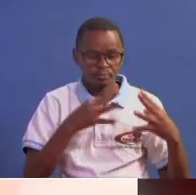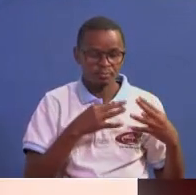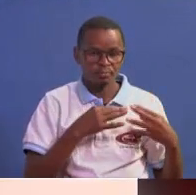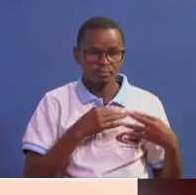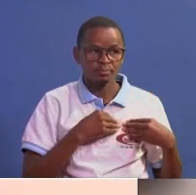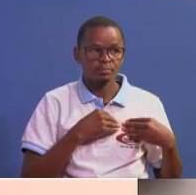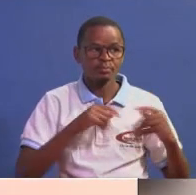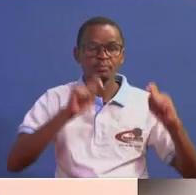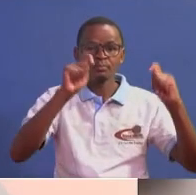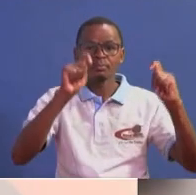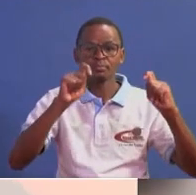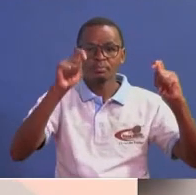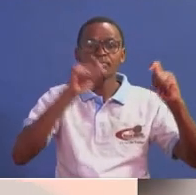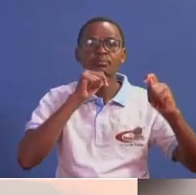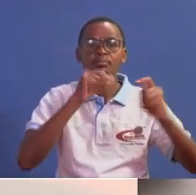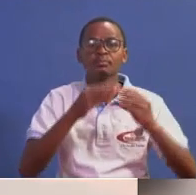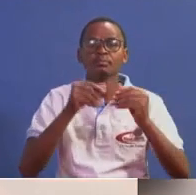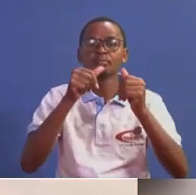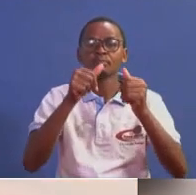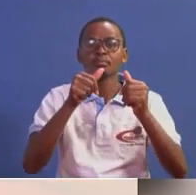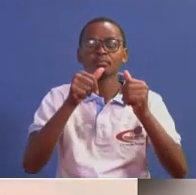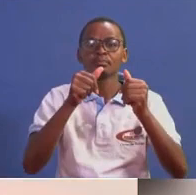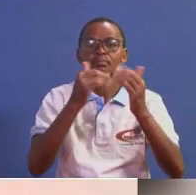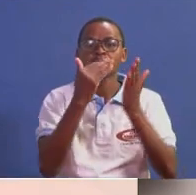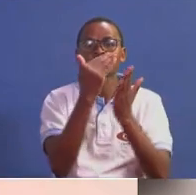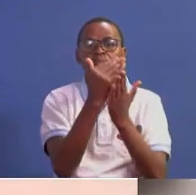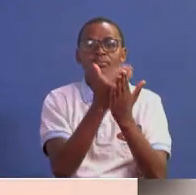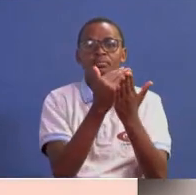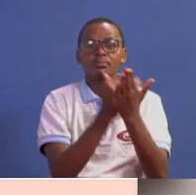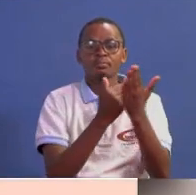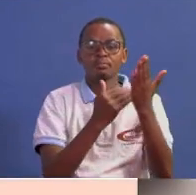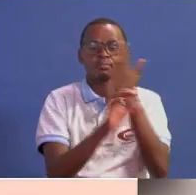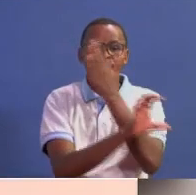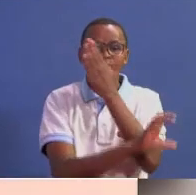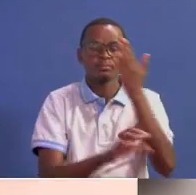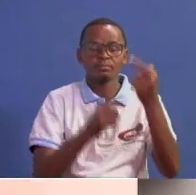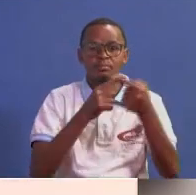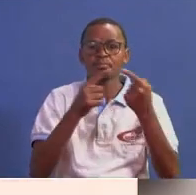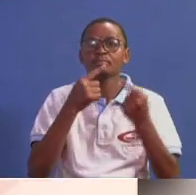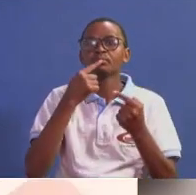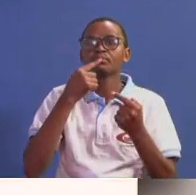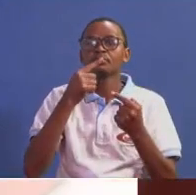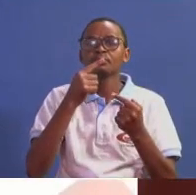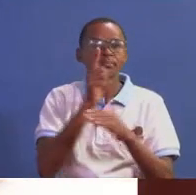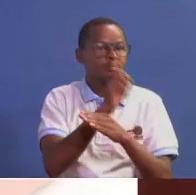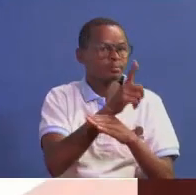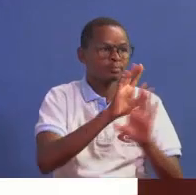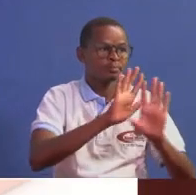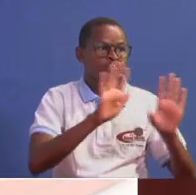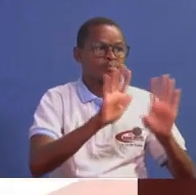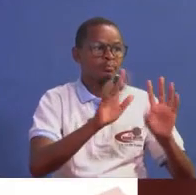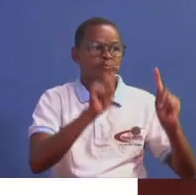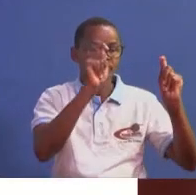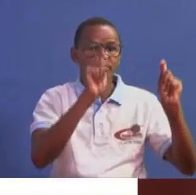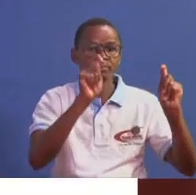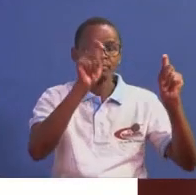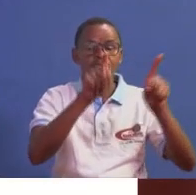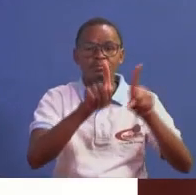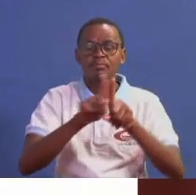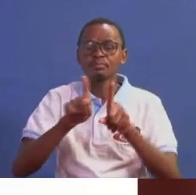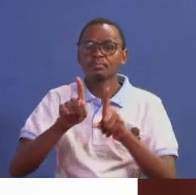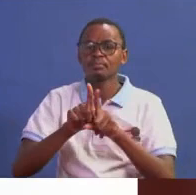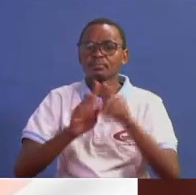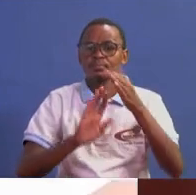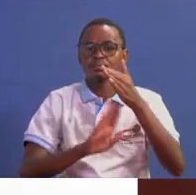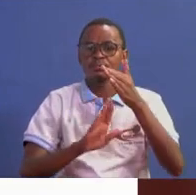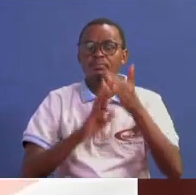wakikumbatia kuwa maandamano si suluhu la kuimarisha taifa, japo rais amesema hatishwi na maandamano.